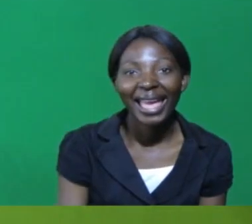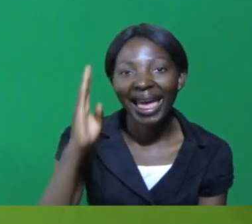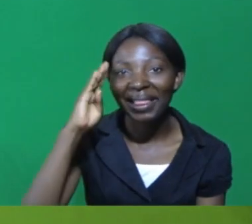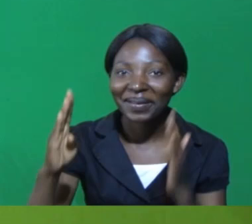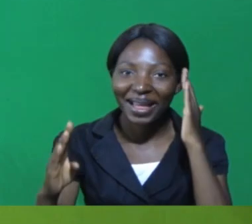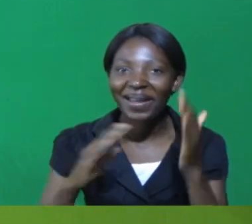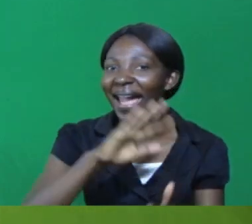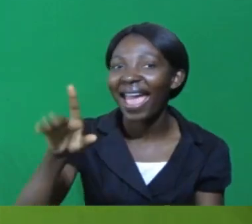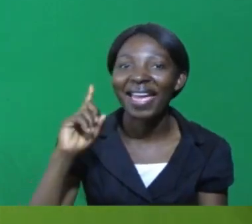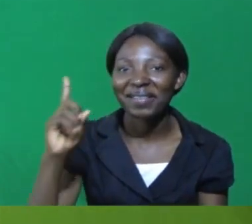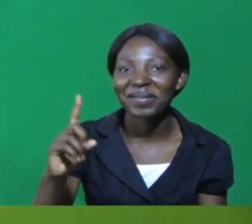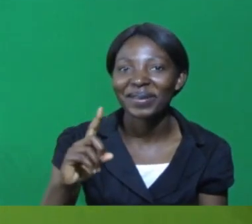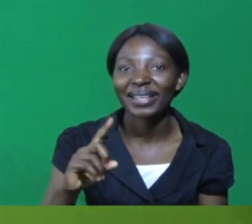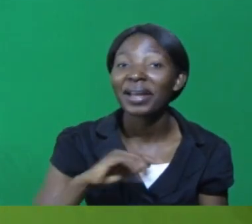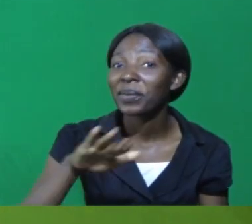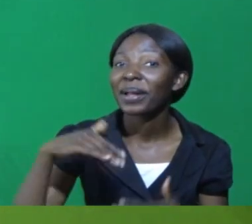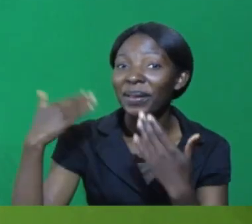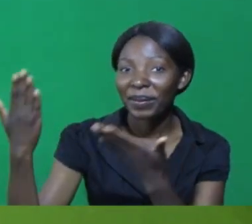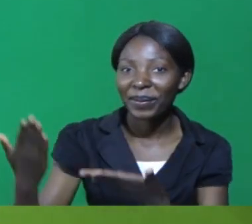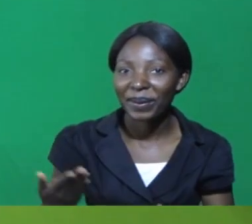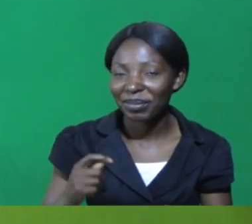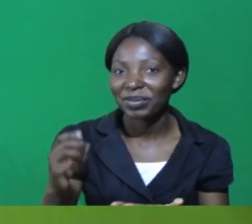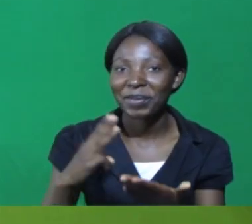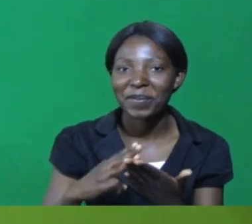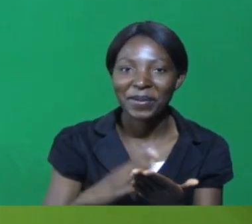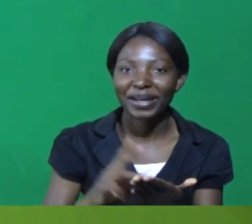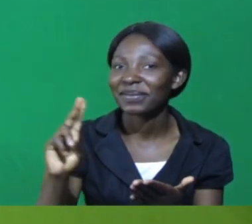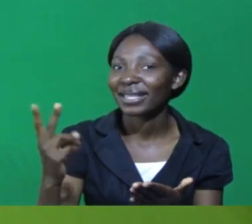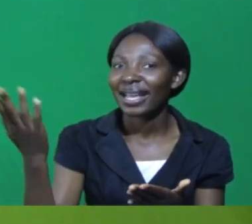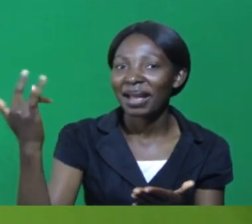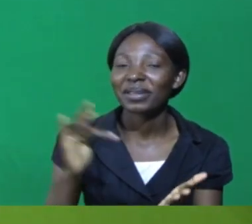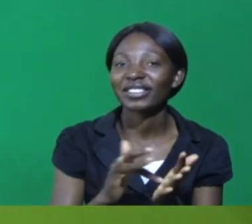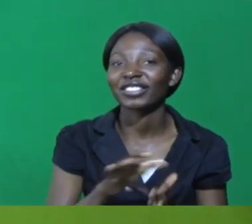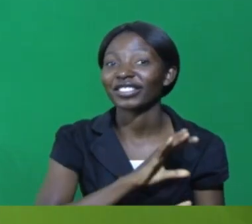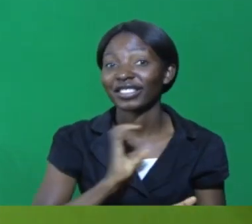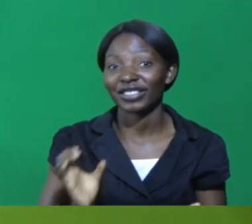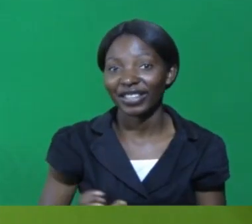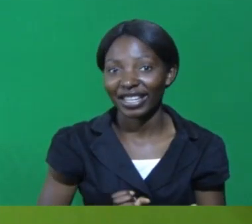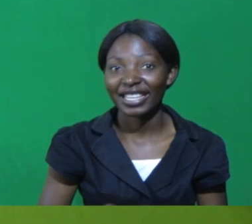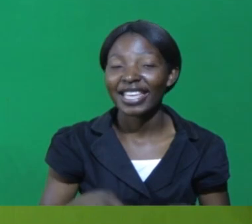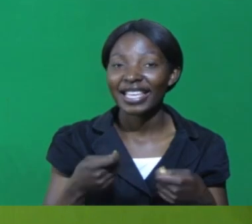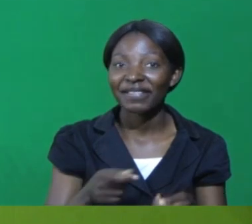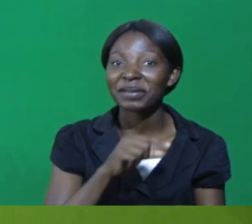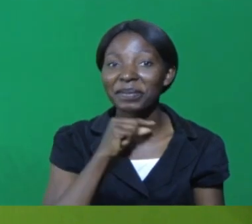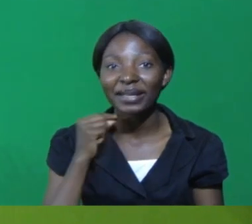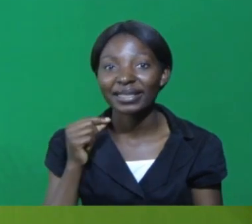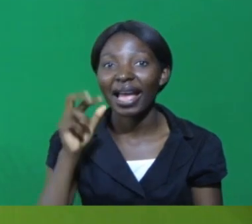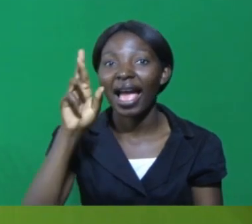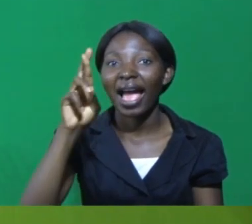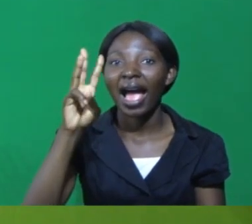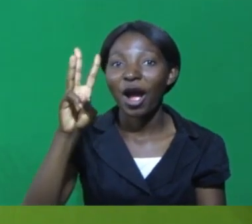Kwazwai vateereri, tinomuchingamidza kuchirongwa The Second Coming of Christ chamunopiwa naPastor Gift